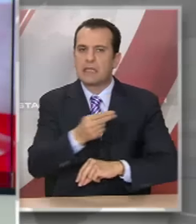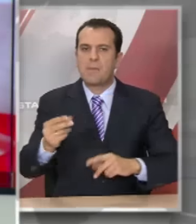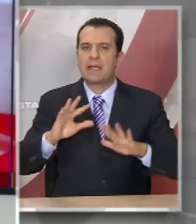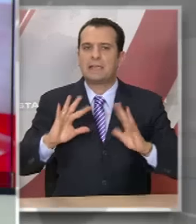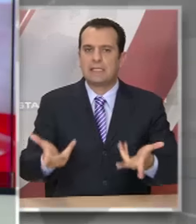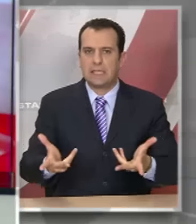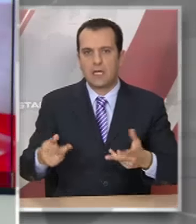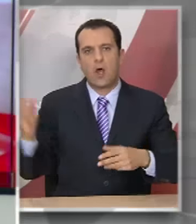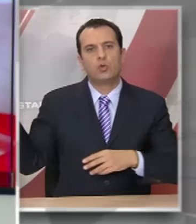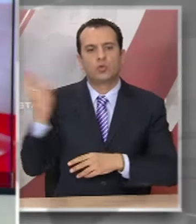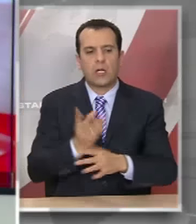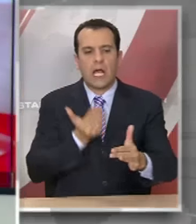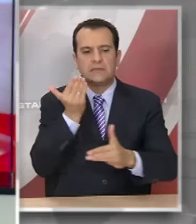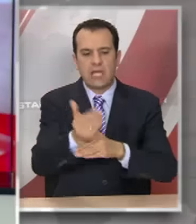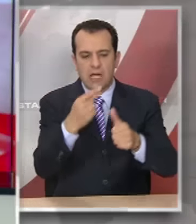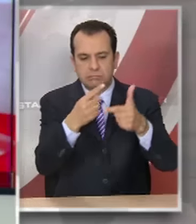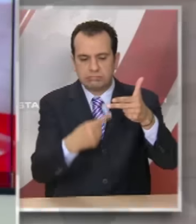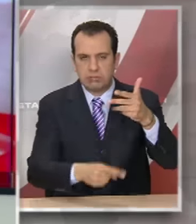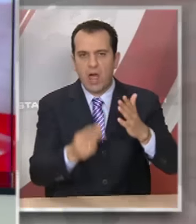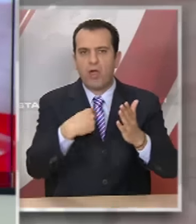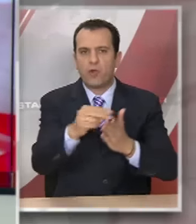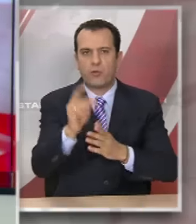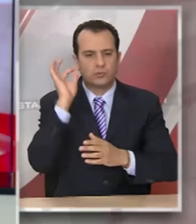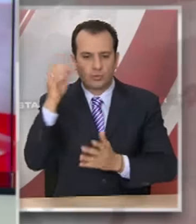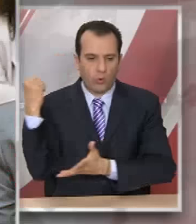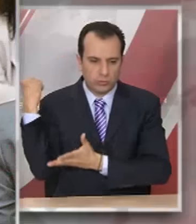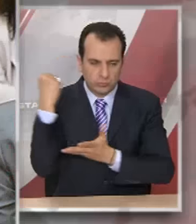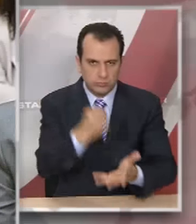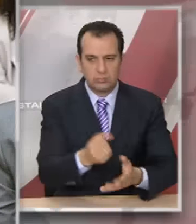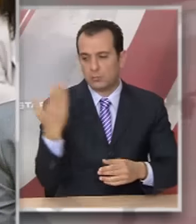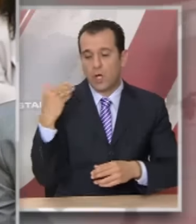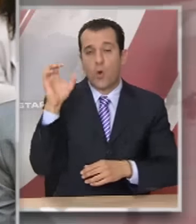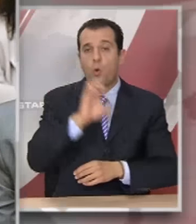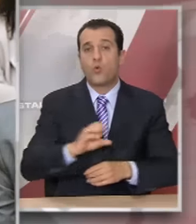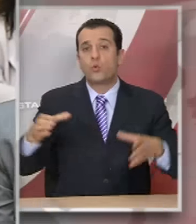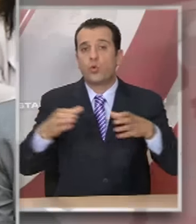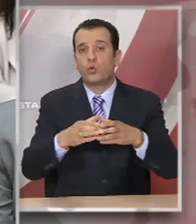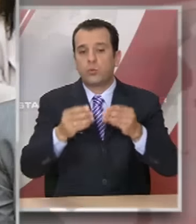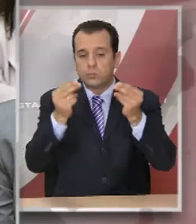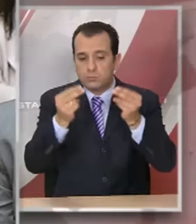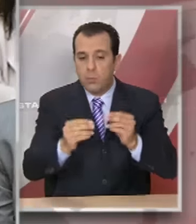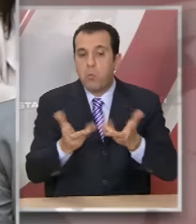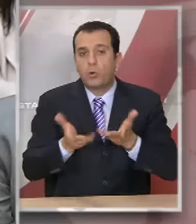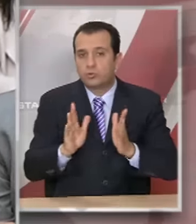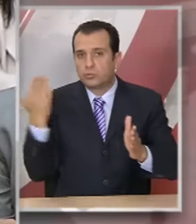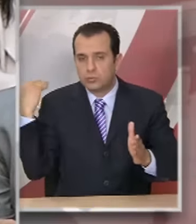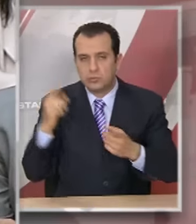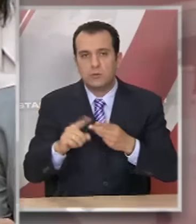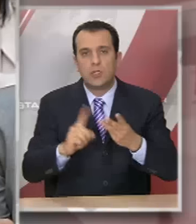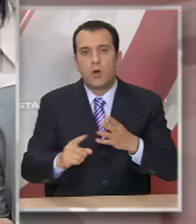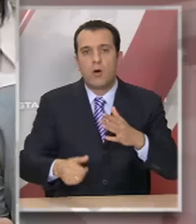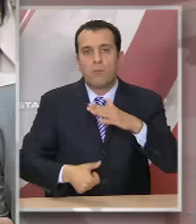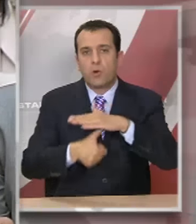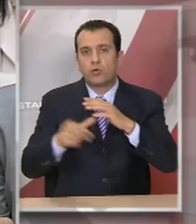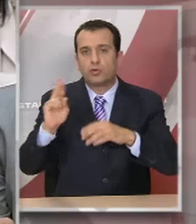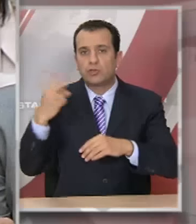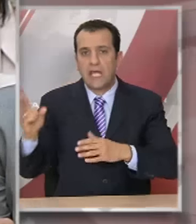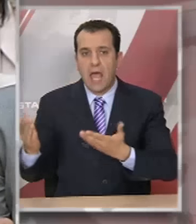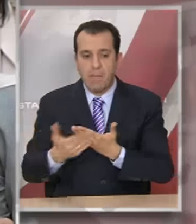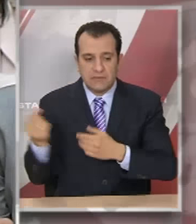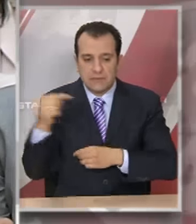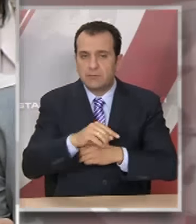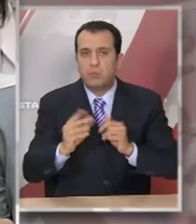στα προαπαιτούμενα για την εκταμείευση της δόσης, η αποτίμηση του Eurogroup και της επίσκεψης Πούτιν βρέθηκαν στο επίκεντρο της σύσκεψης. Καθώς πλησιάζει